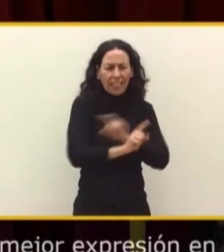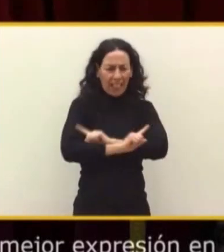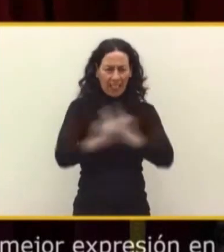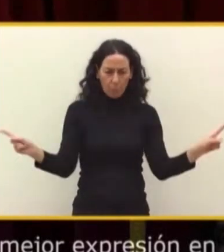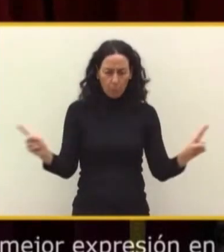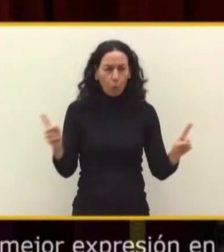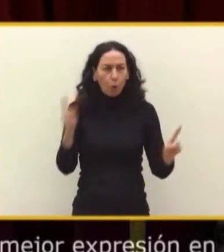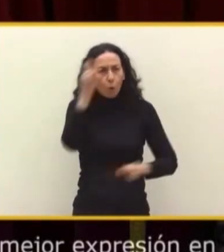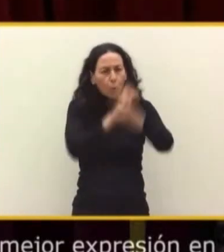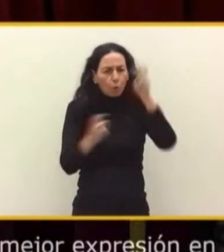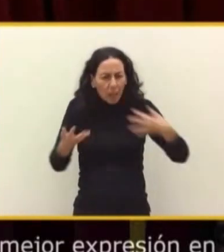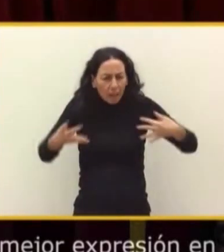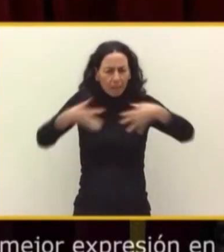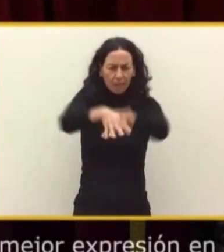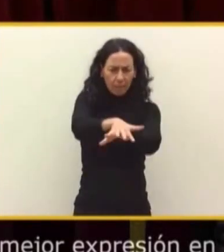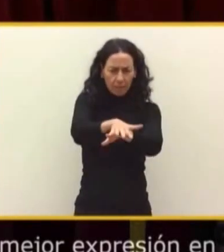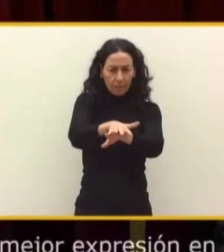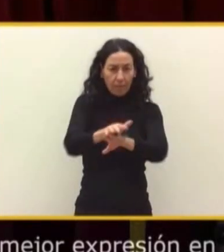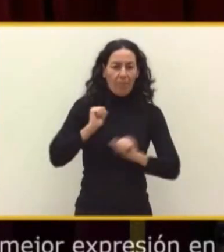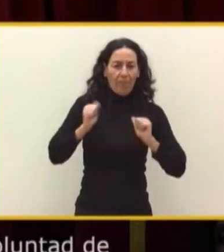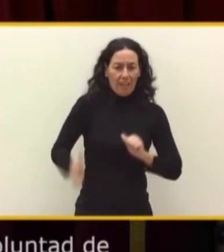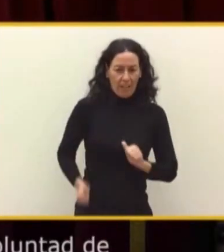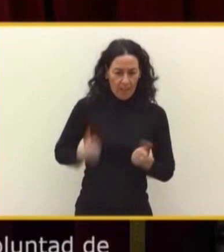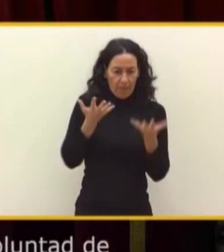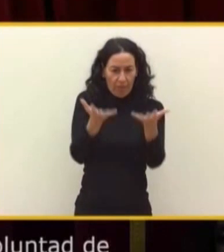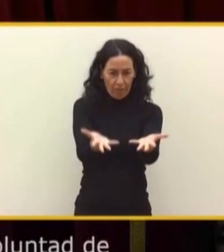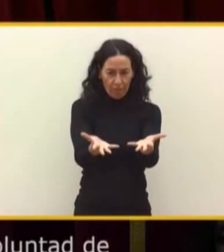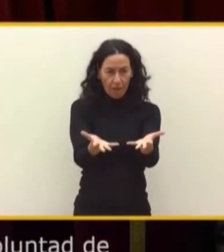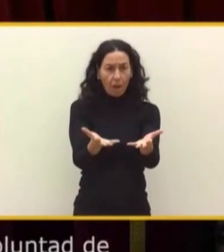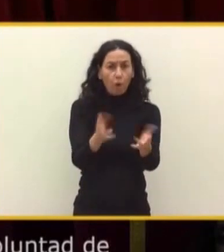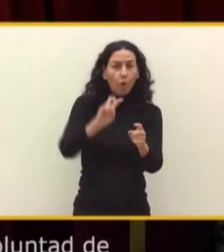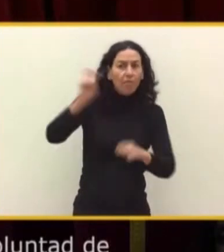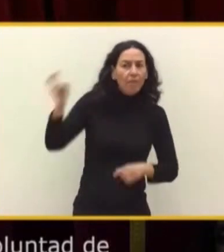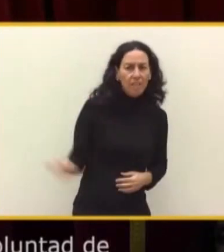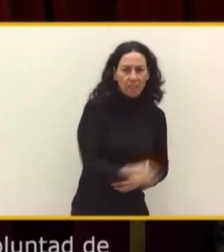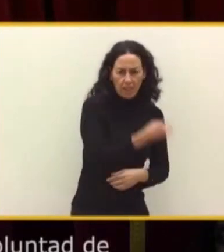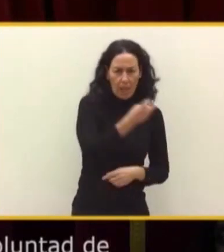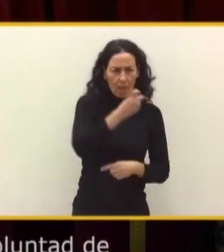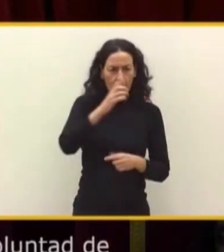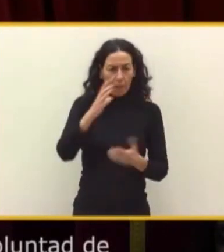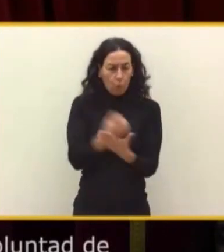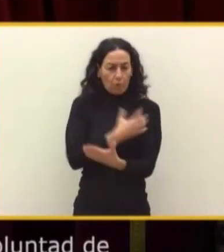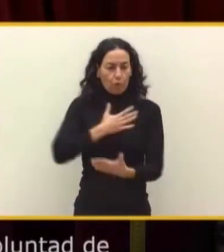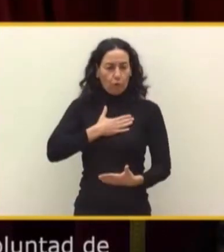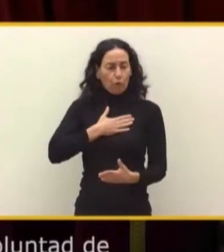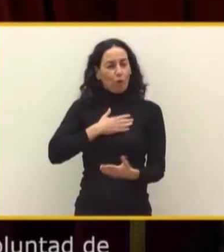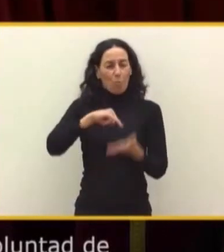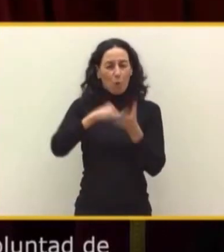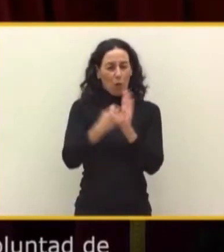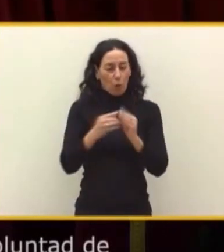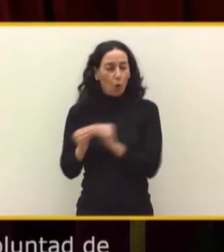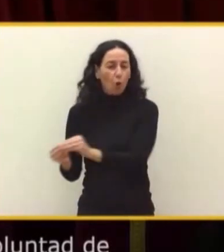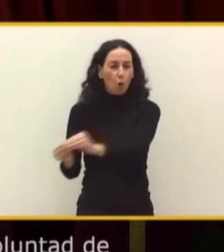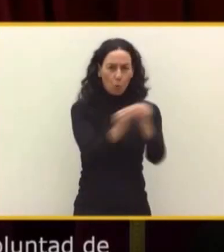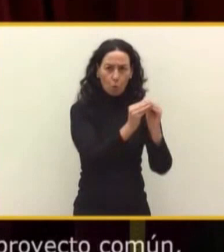de integración que enriquece con la diversidad y el pluralismo nuestro proyecto común, nuestro